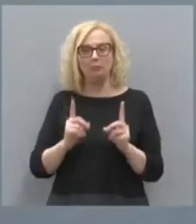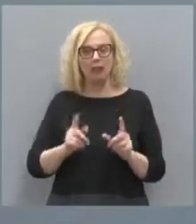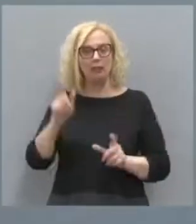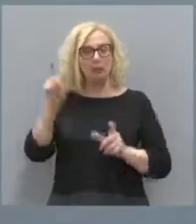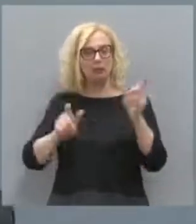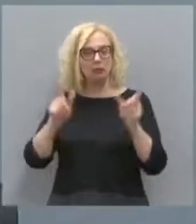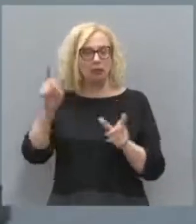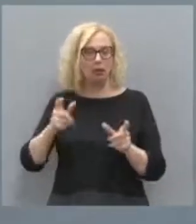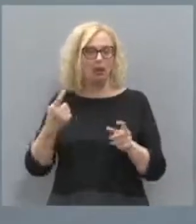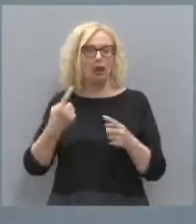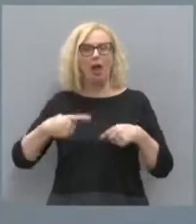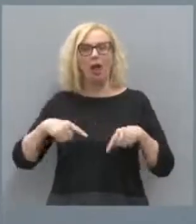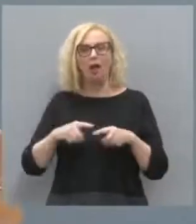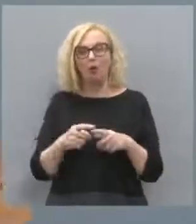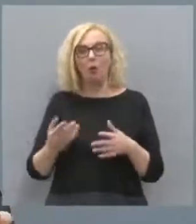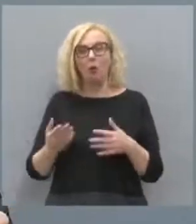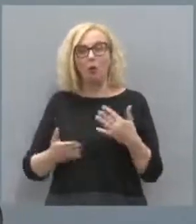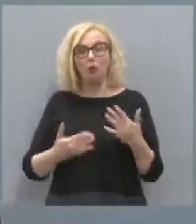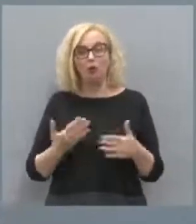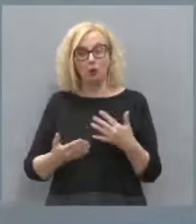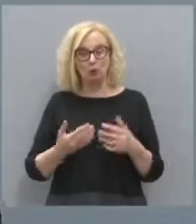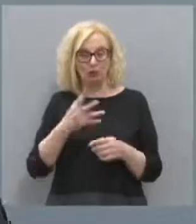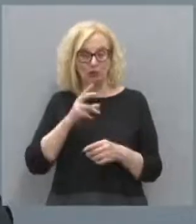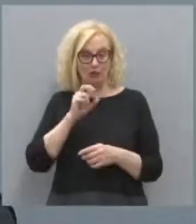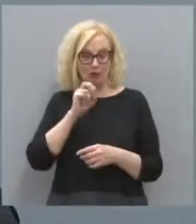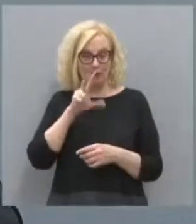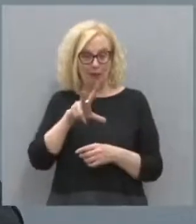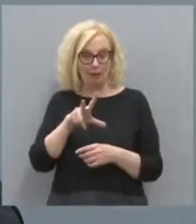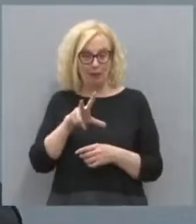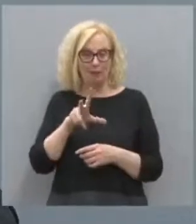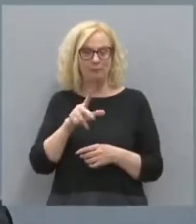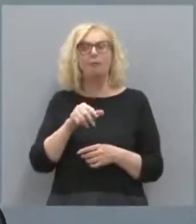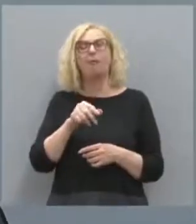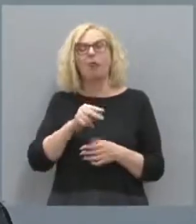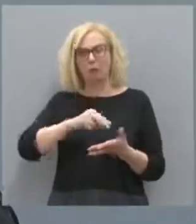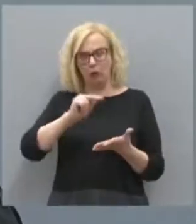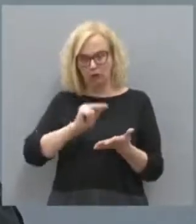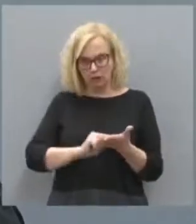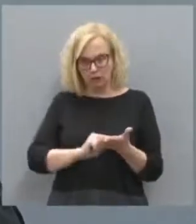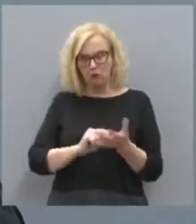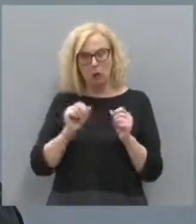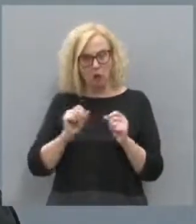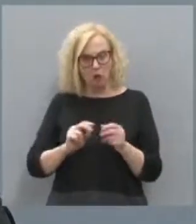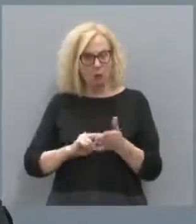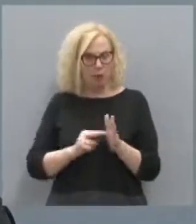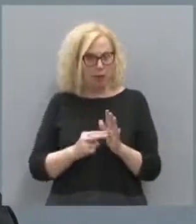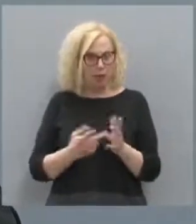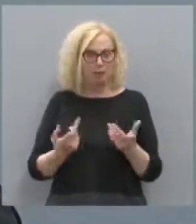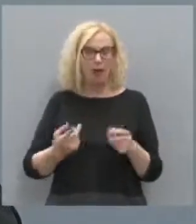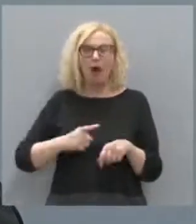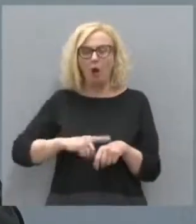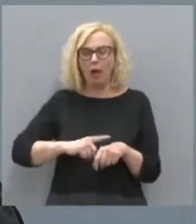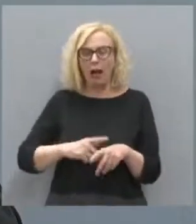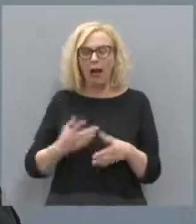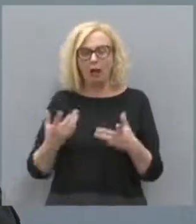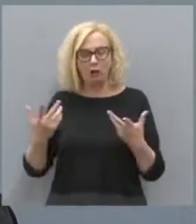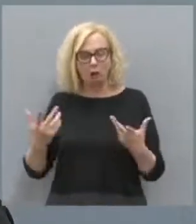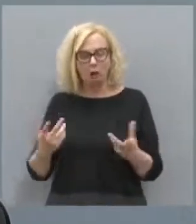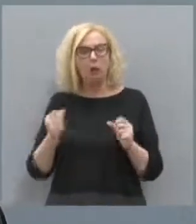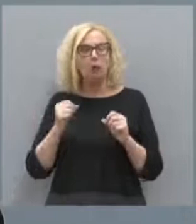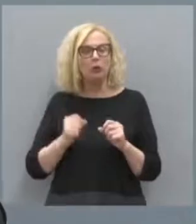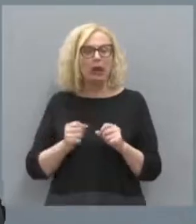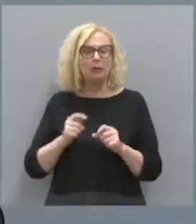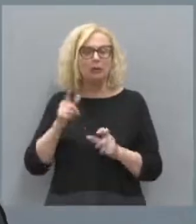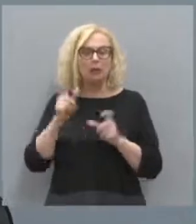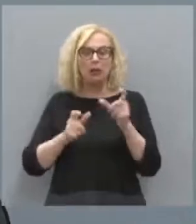mettiamo le mani avanti subito o che ci saranno problemi sulle prenotazioni su quando arrivi l'orario il personale magari sarà poco